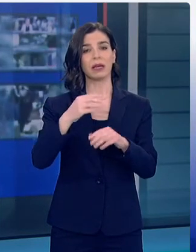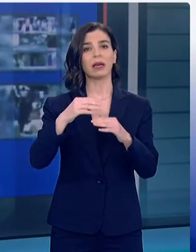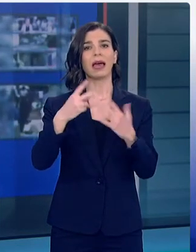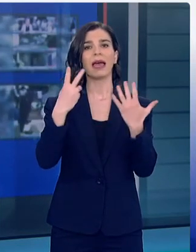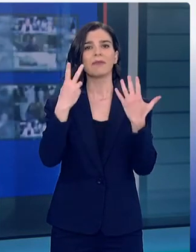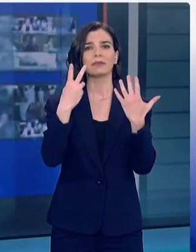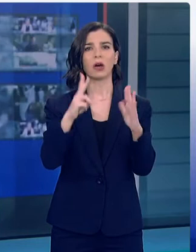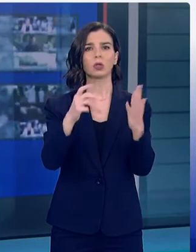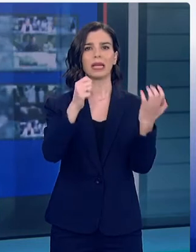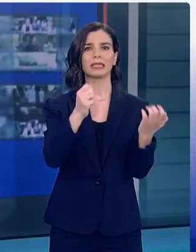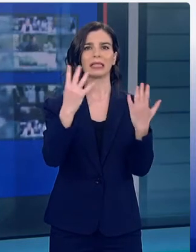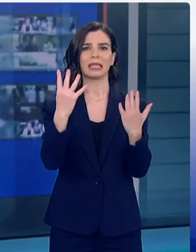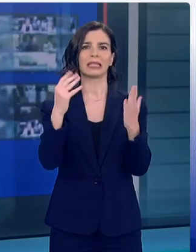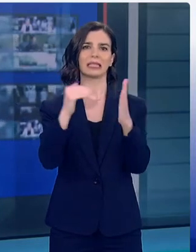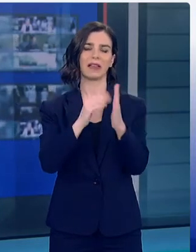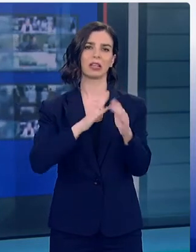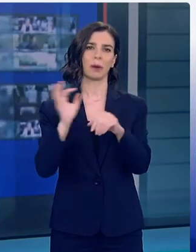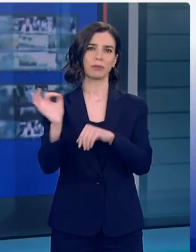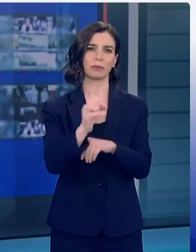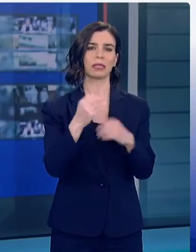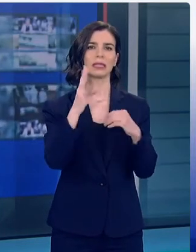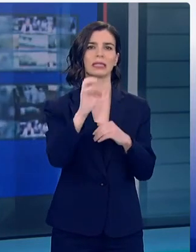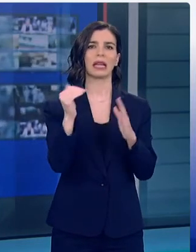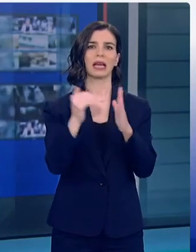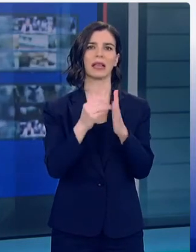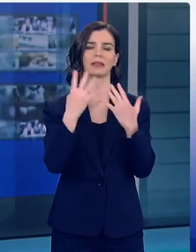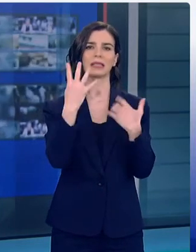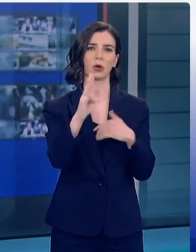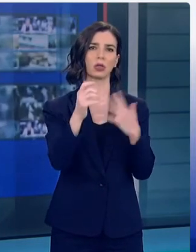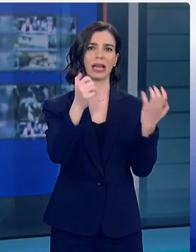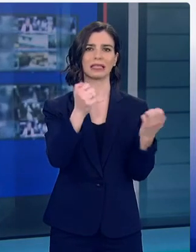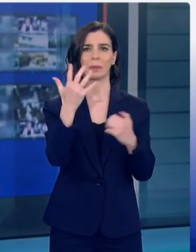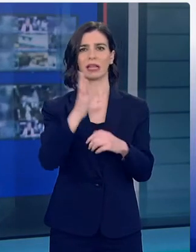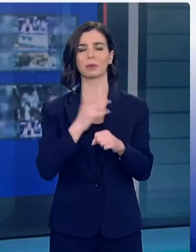από 764.000 κρούσματα και 40.565 θάνατοι.